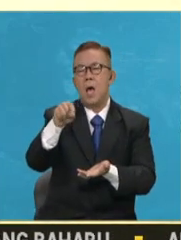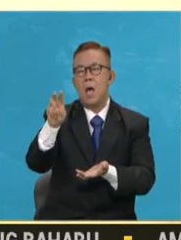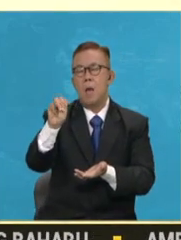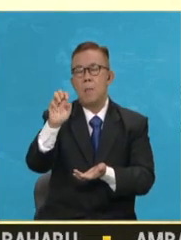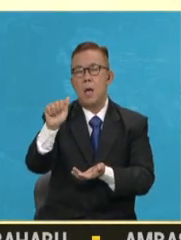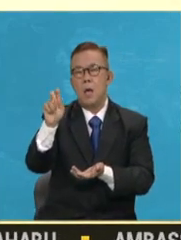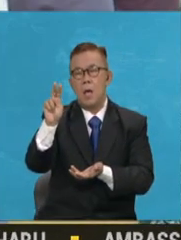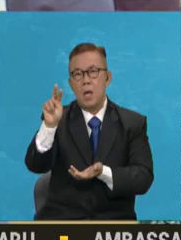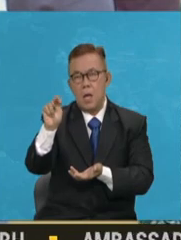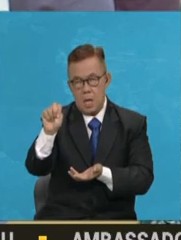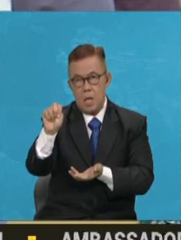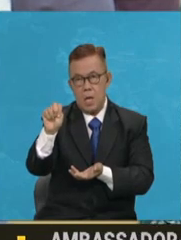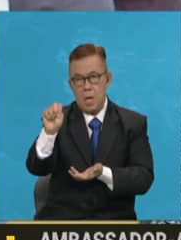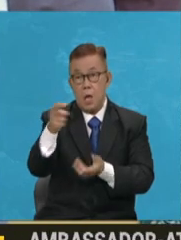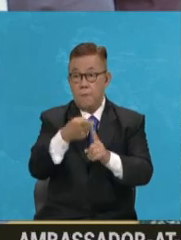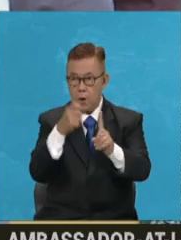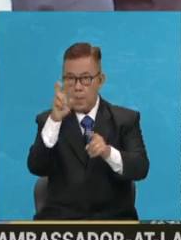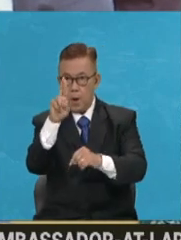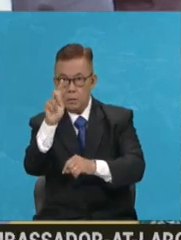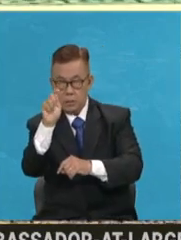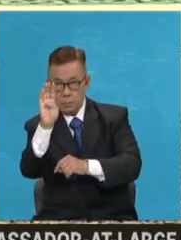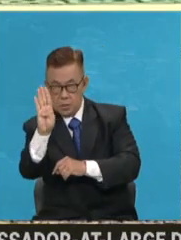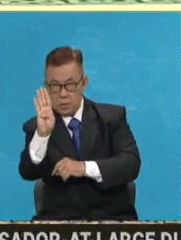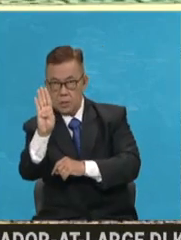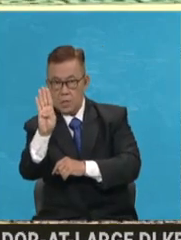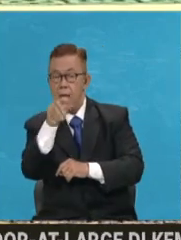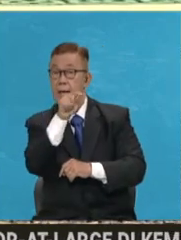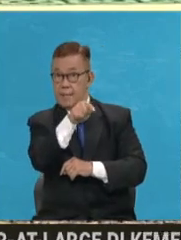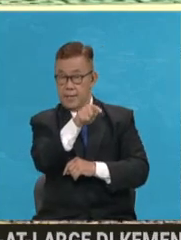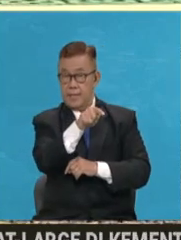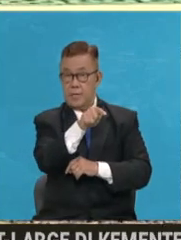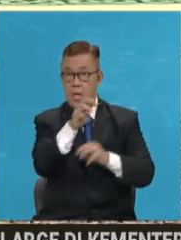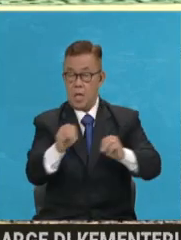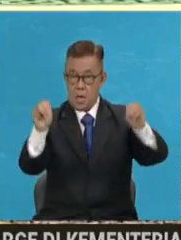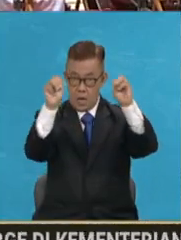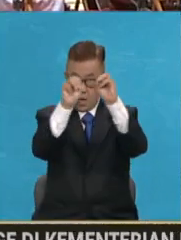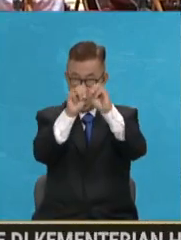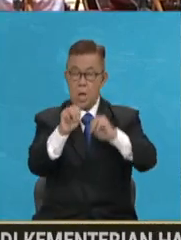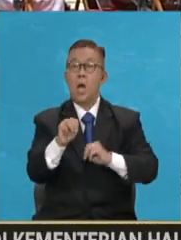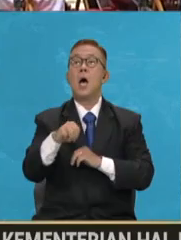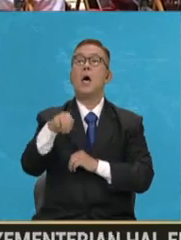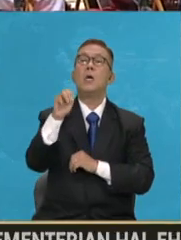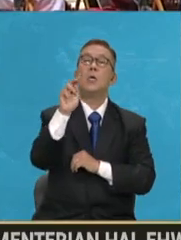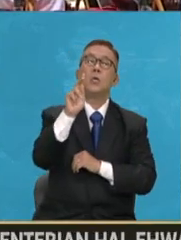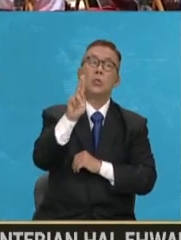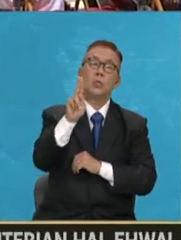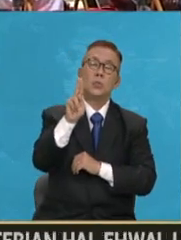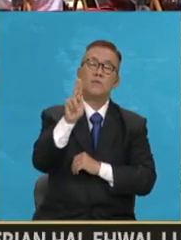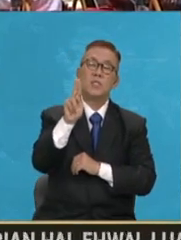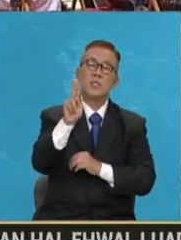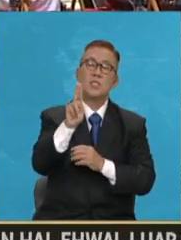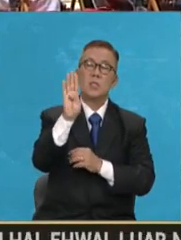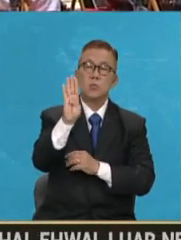Abdurrahim pemangku pengarah radio television Brunei majelis diadakan di masjid universitas di Brunei Darussalam